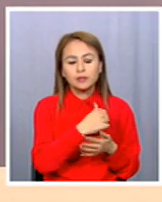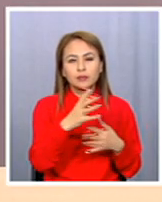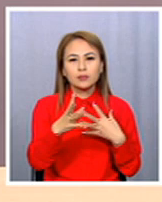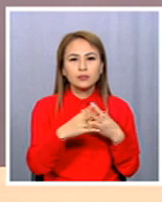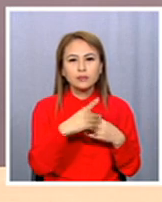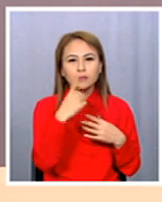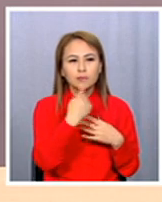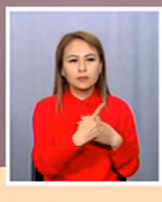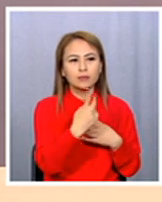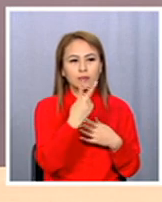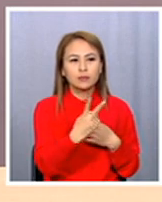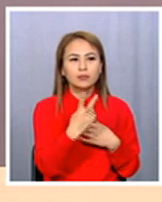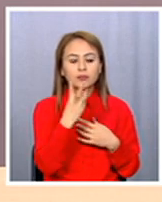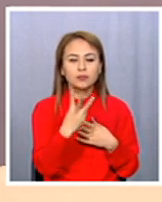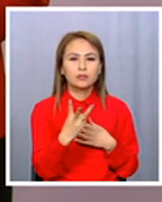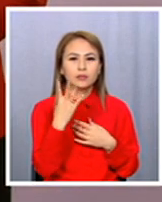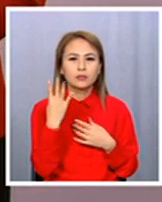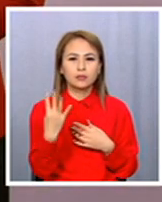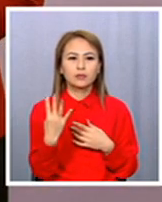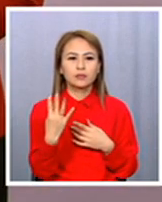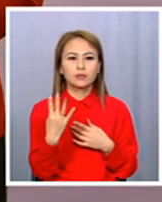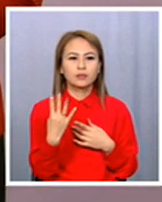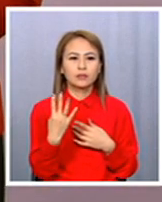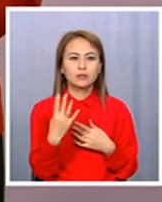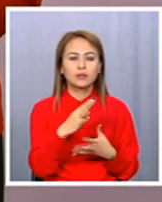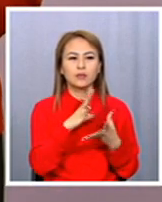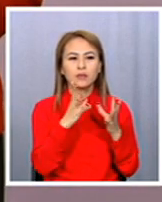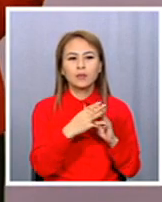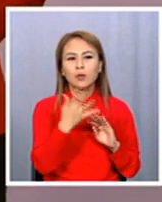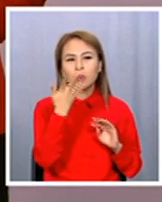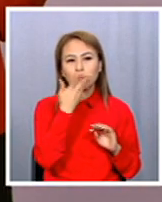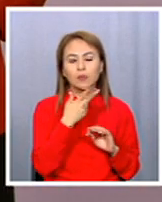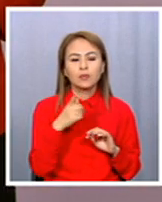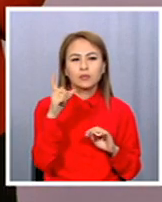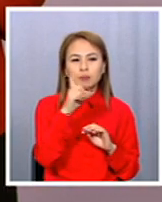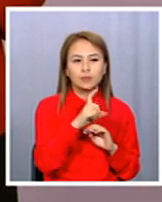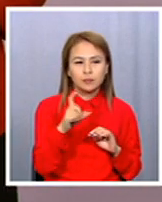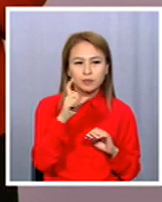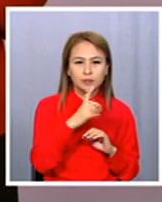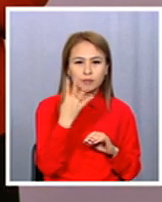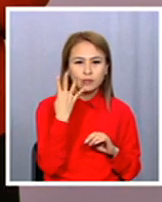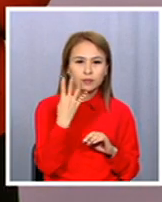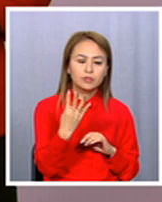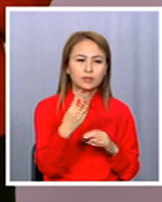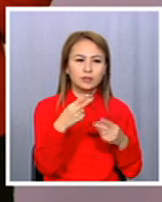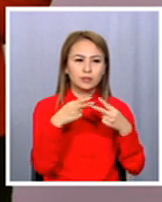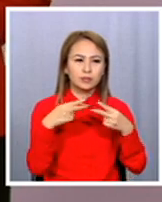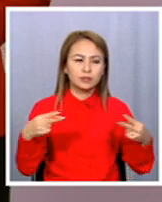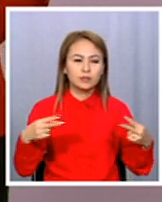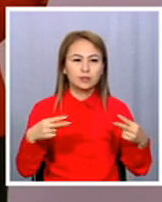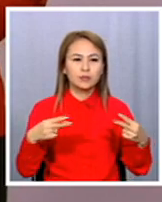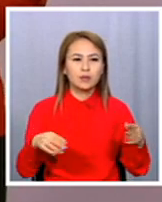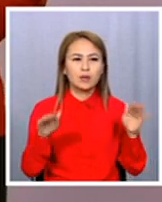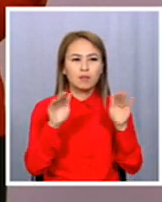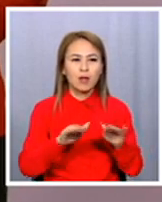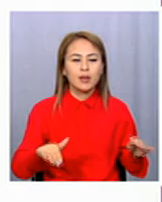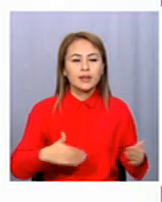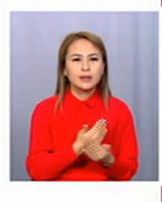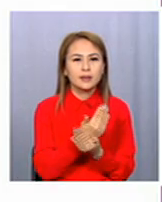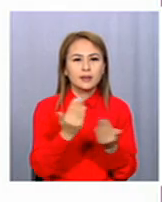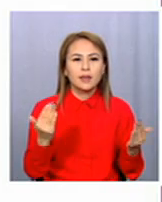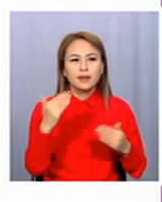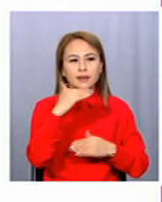1, 2, 3, 4. Яғни көк түсті көбелектердің саны 4-ке тең. Балалар, сендер диаграмма